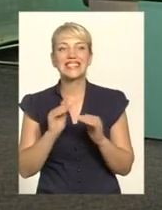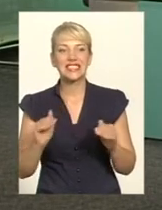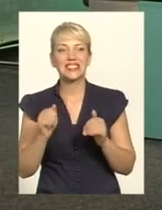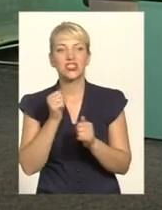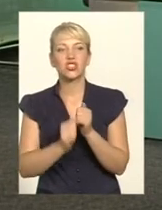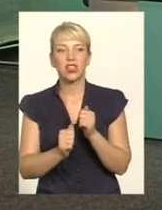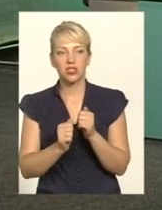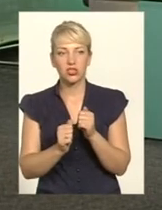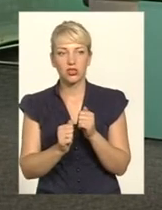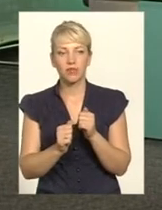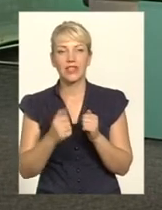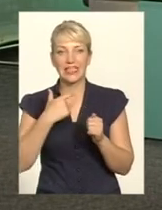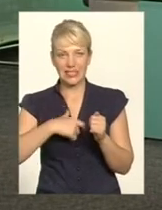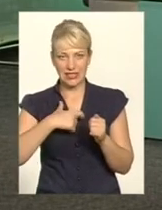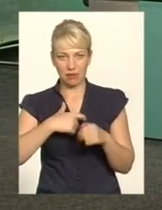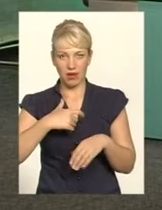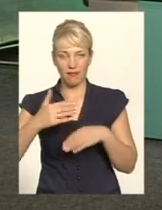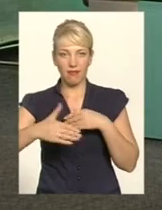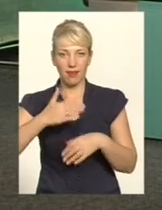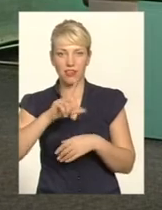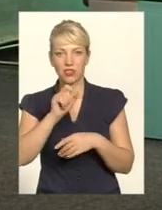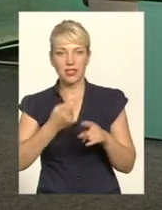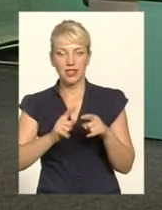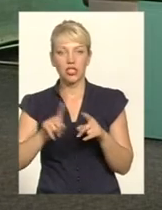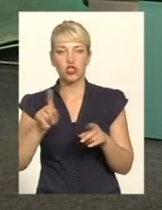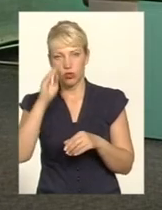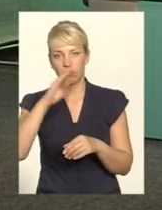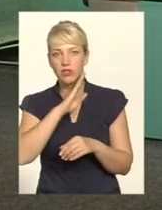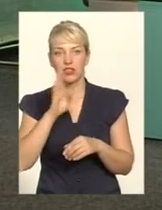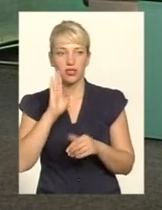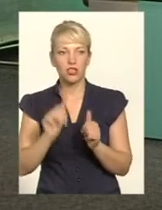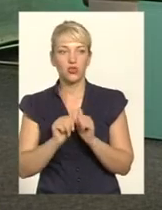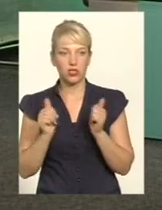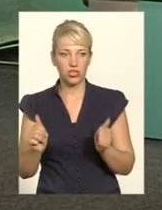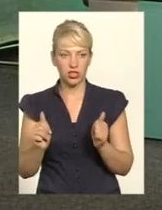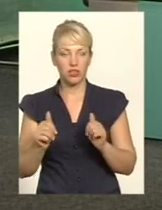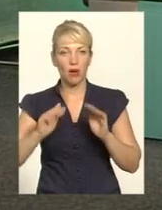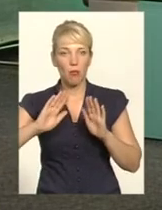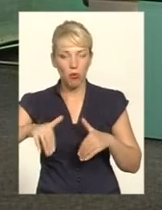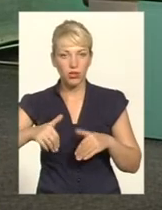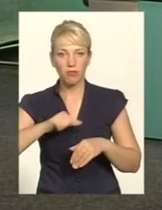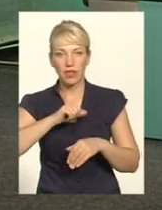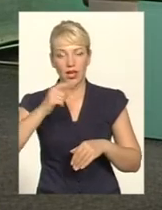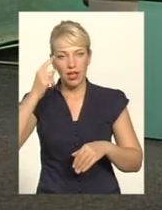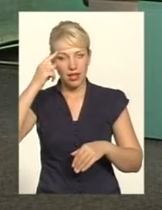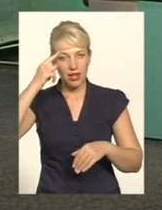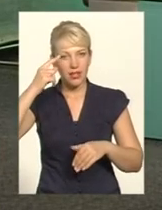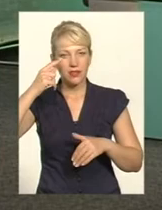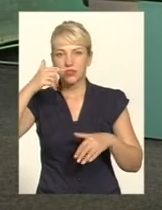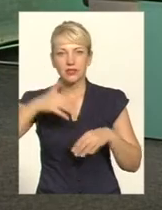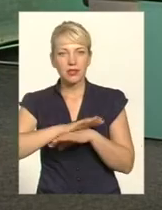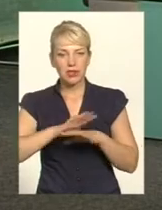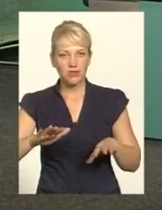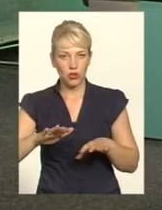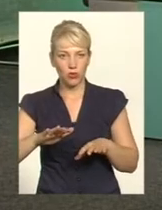часто себе самі карають за те, що батьки розлучилися. Потім вони підсвідомо це роблять, іноді свідомо, а